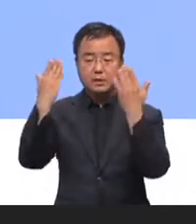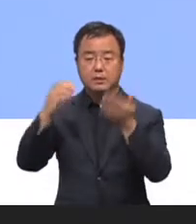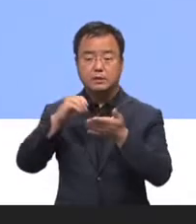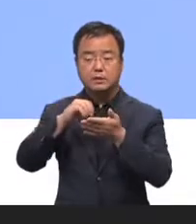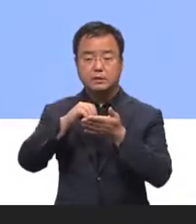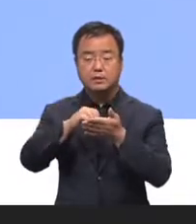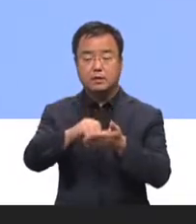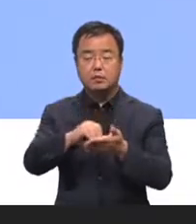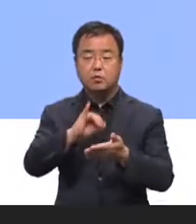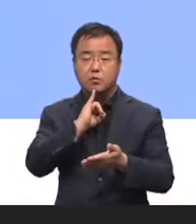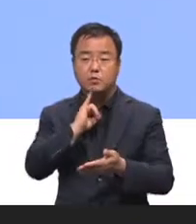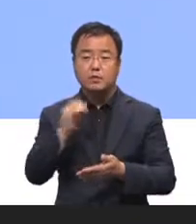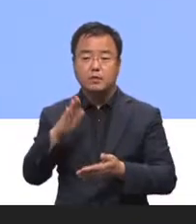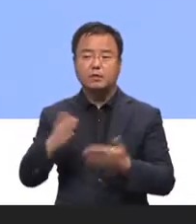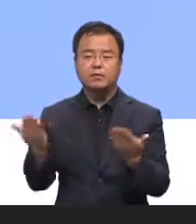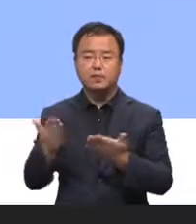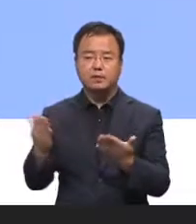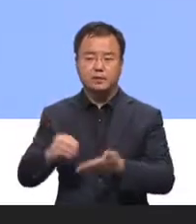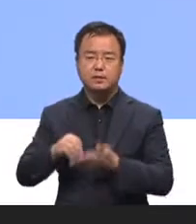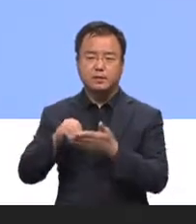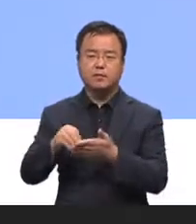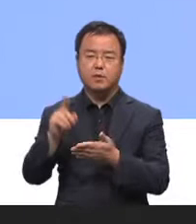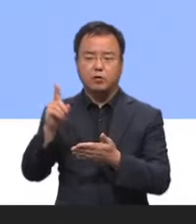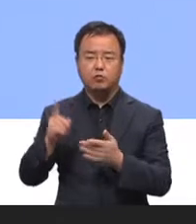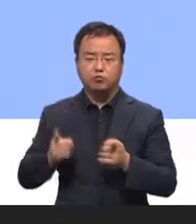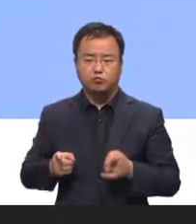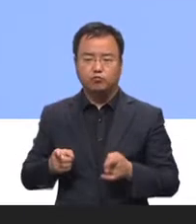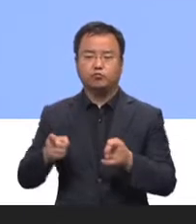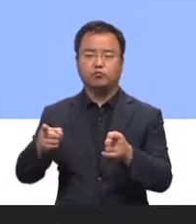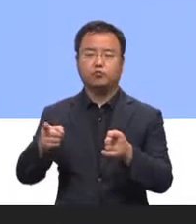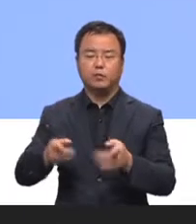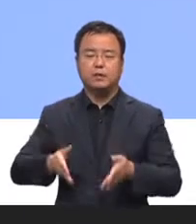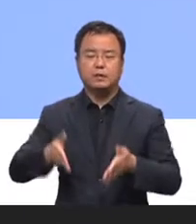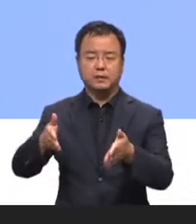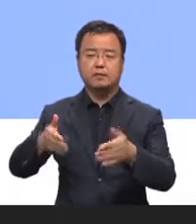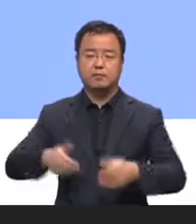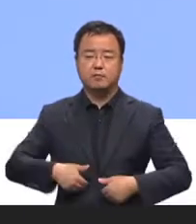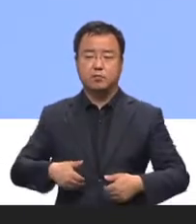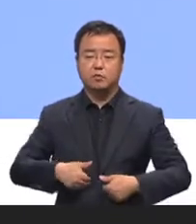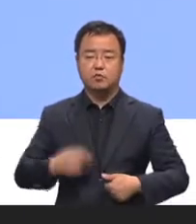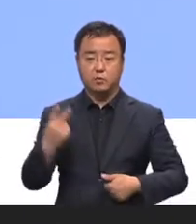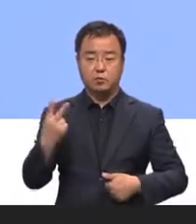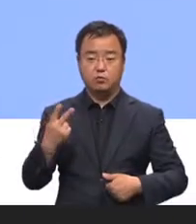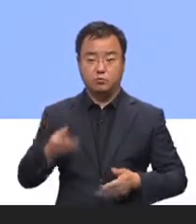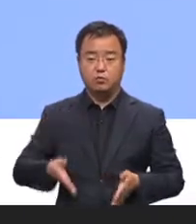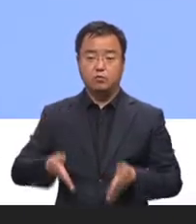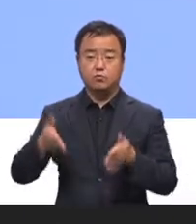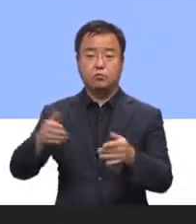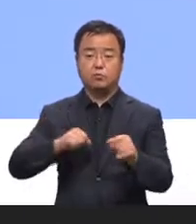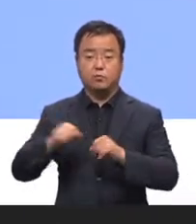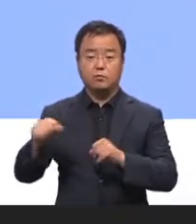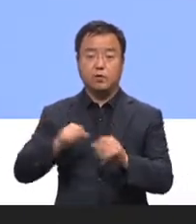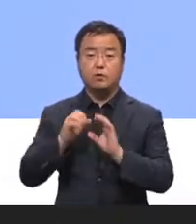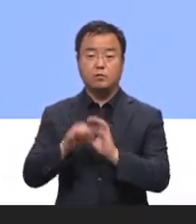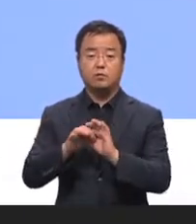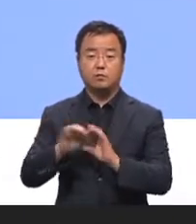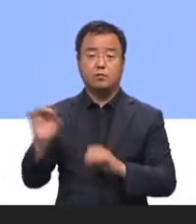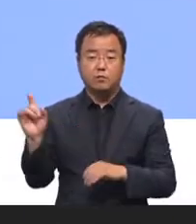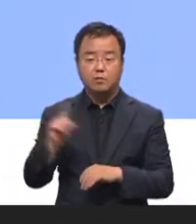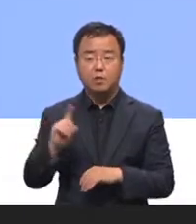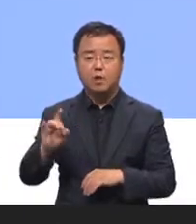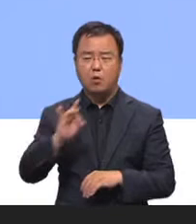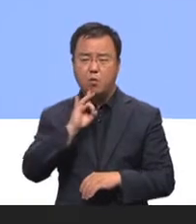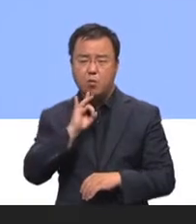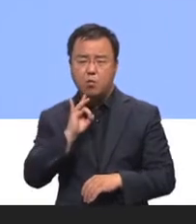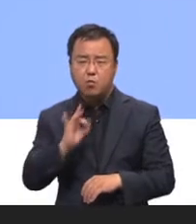은 어 직업들도 투 트랙 으로 가야 된다 투 틀로 감으로써 뭐 아직